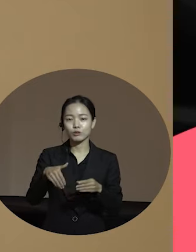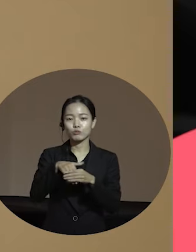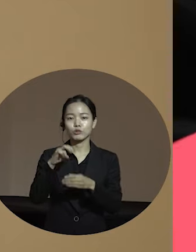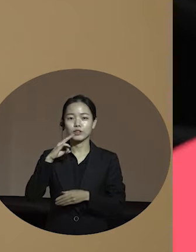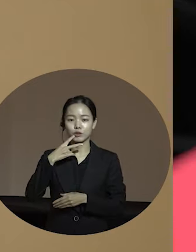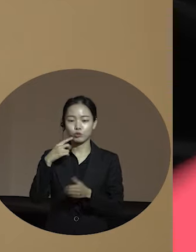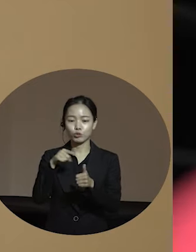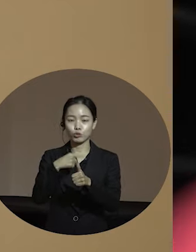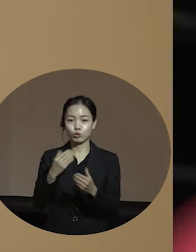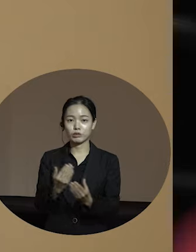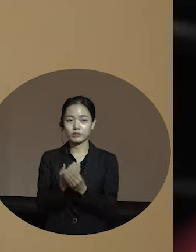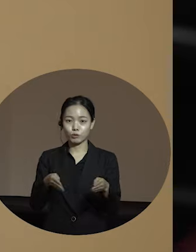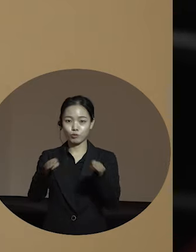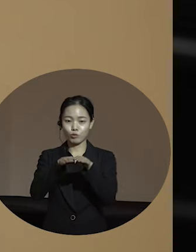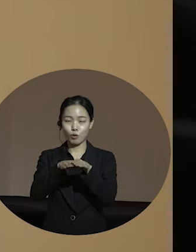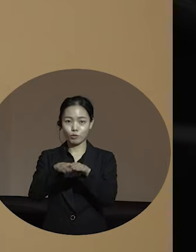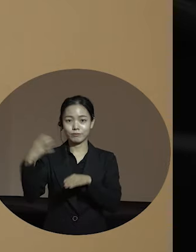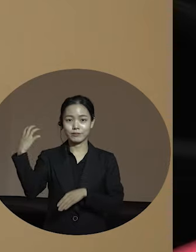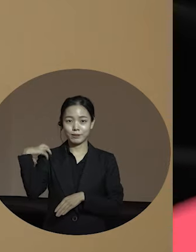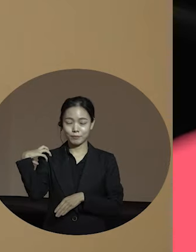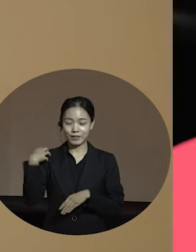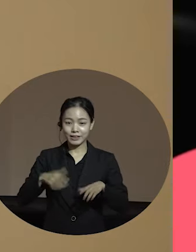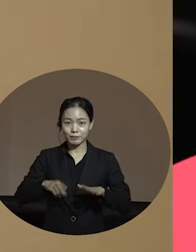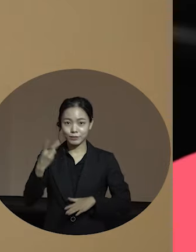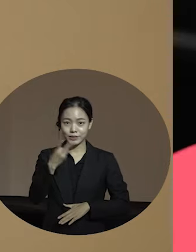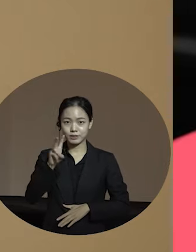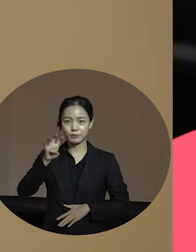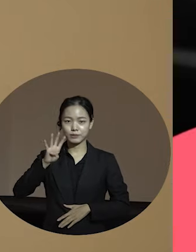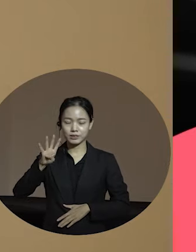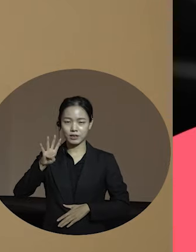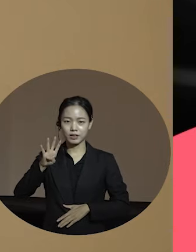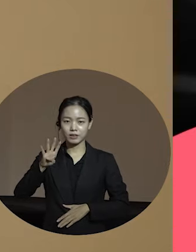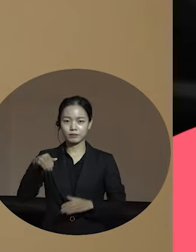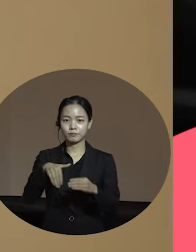한국문화예술교육진흥원이 주관하는 이번 2024년